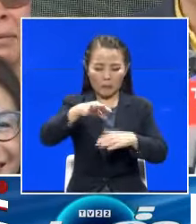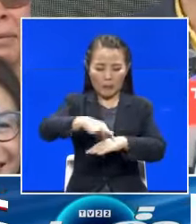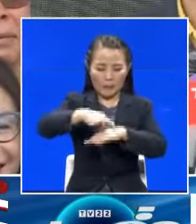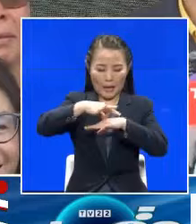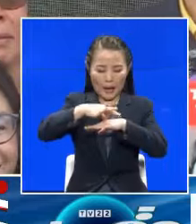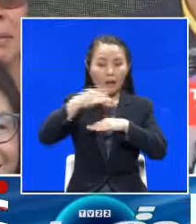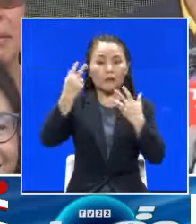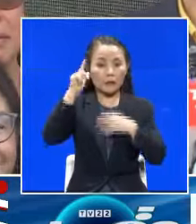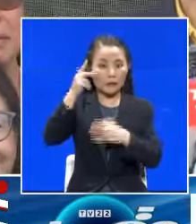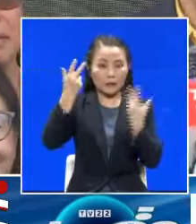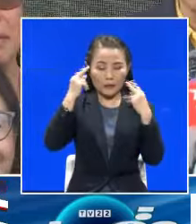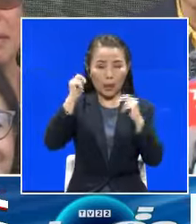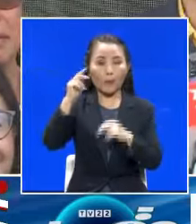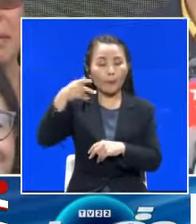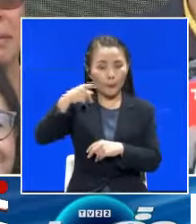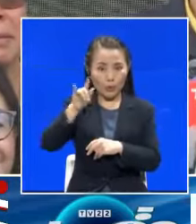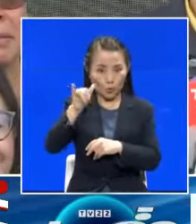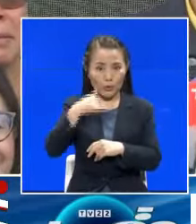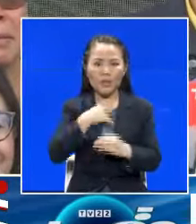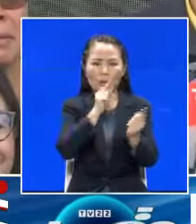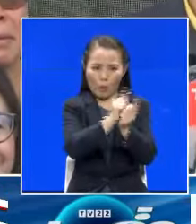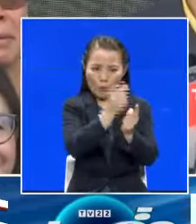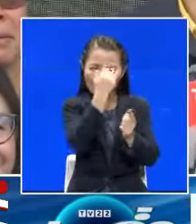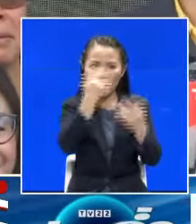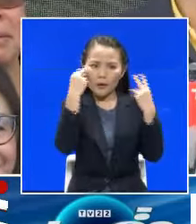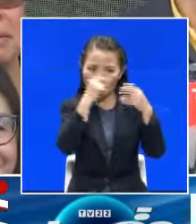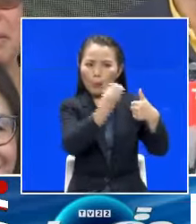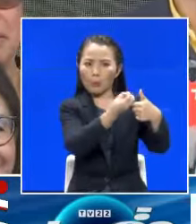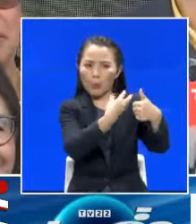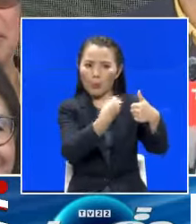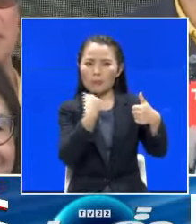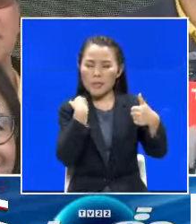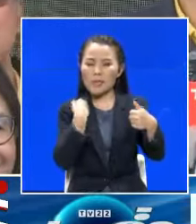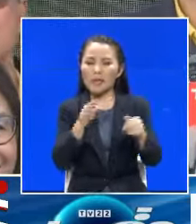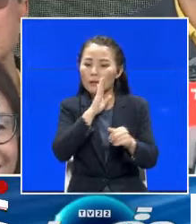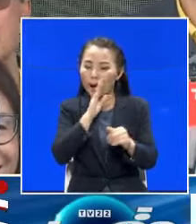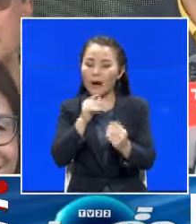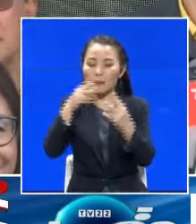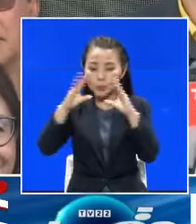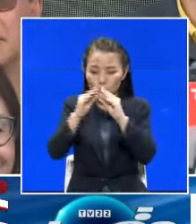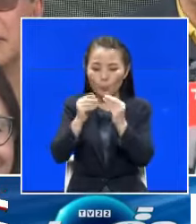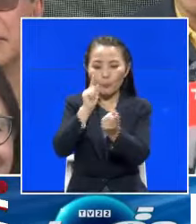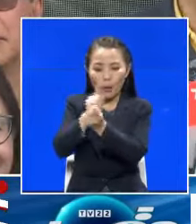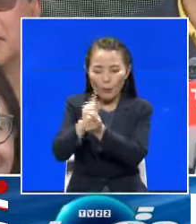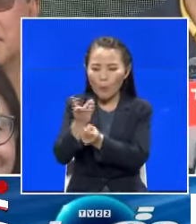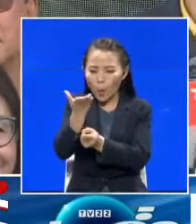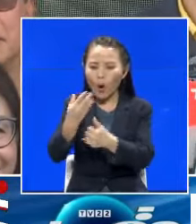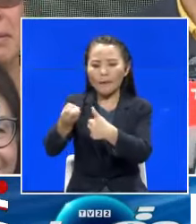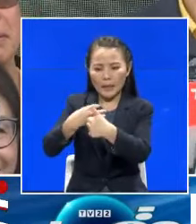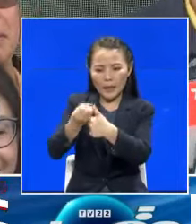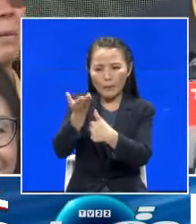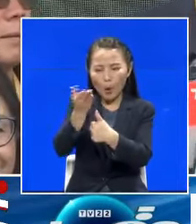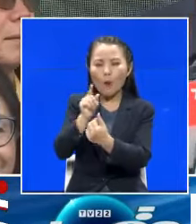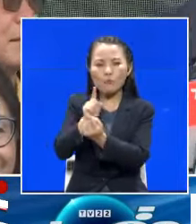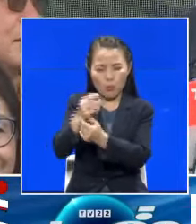ข้าไปพบพลเอกประยุทธ์จันทร์โอชาเพื่อฟังคำแนะนำเวลาเจอในงานต่างๆก็พบปะก็พูดคุยกันขอคำแนะนำกันอยู่แล้ว